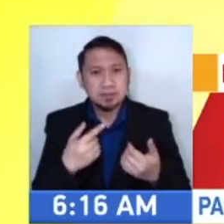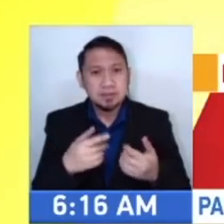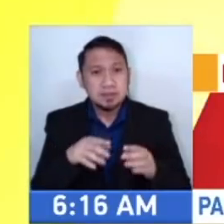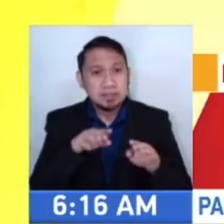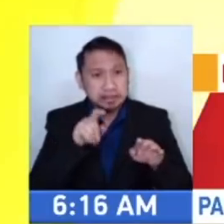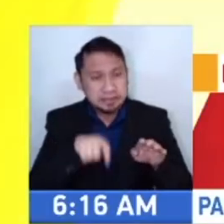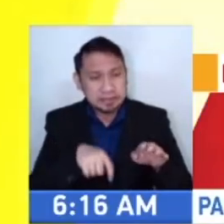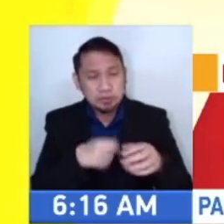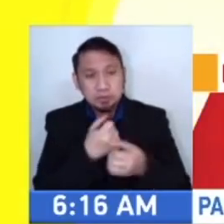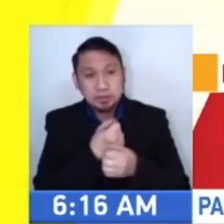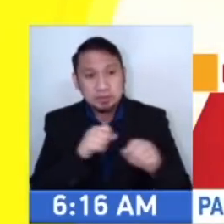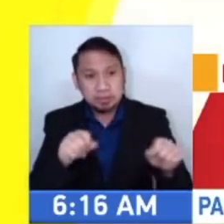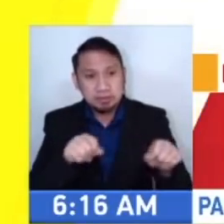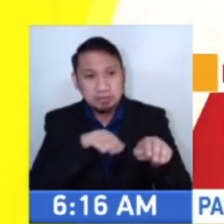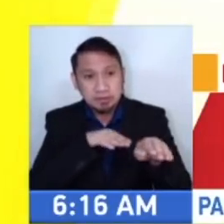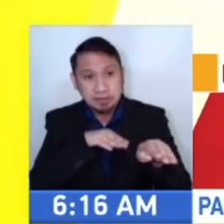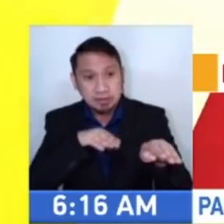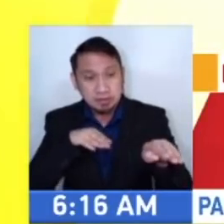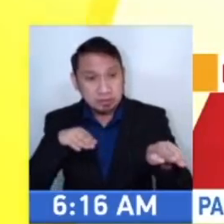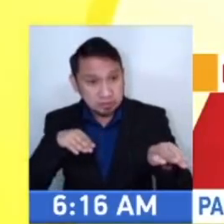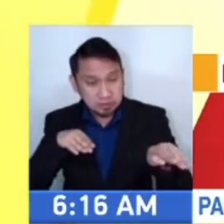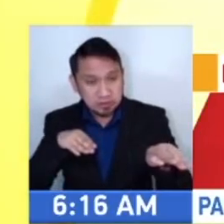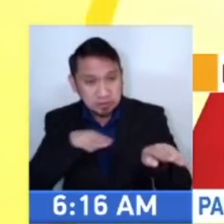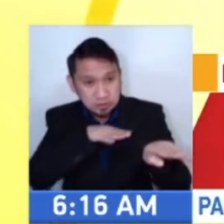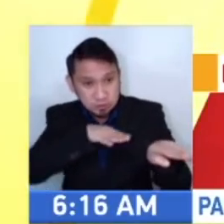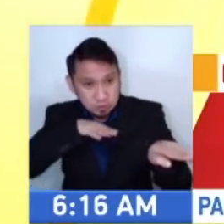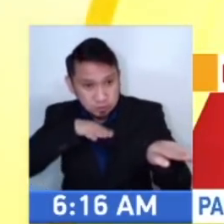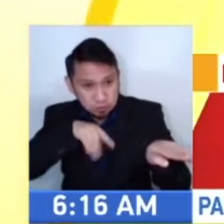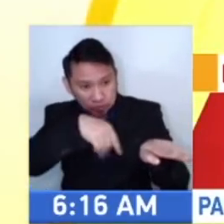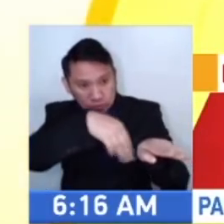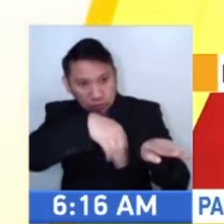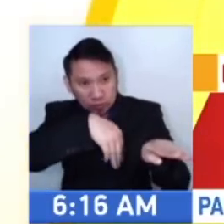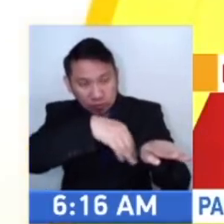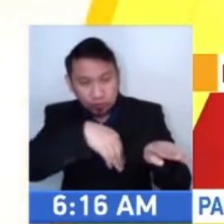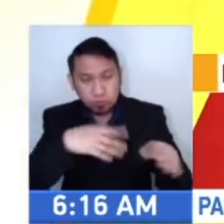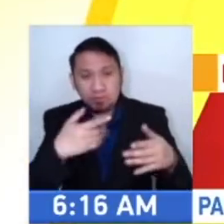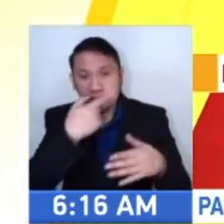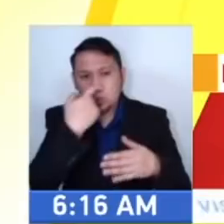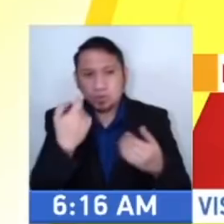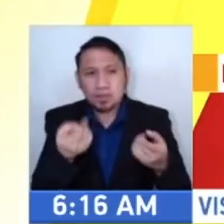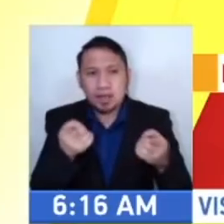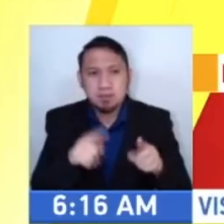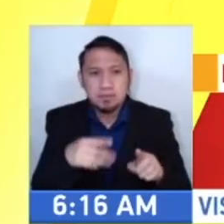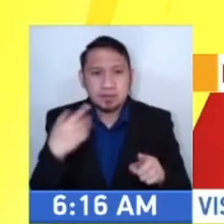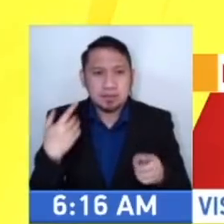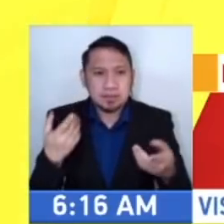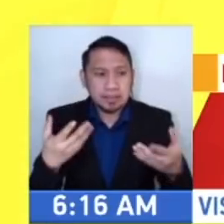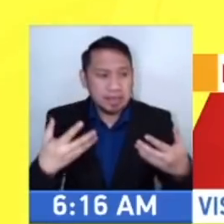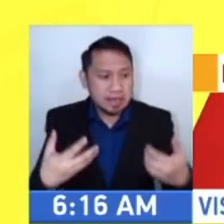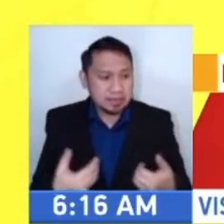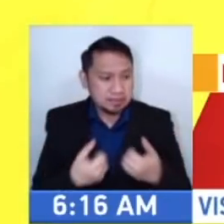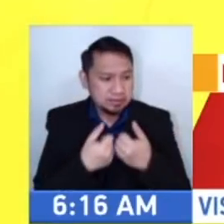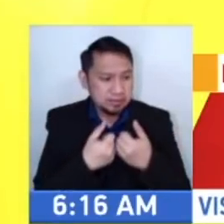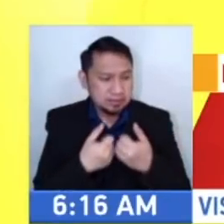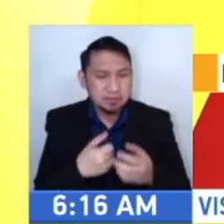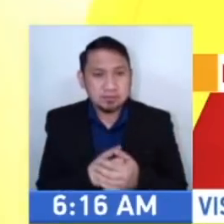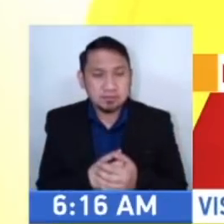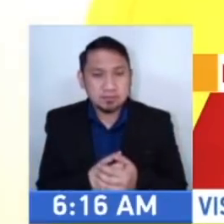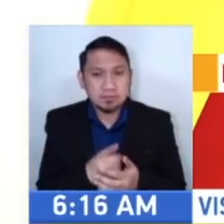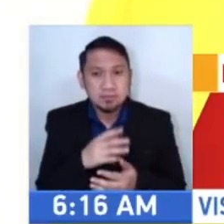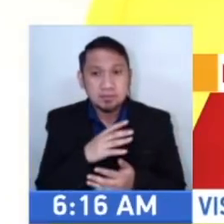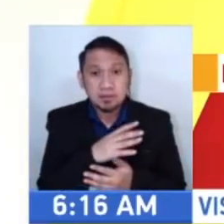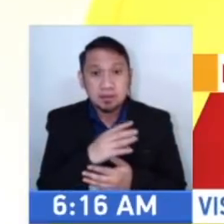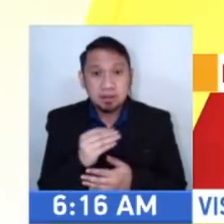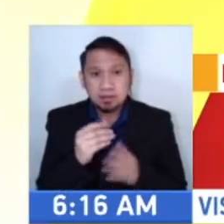naitalang mga dalawa o tatlong aksidente kanina bago dumating ng Bukawi. At yun nga po yung sanhi ng minsan naiipit